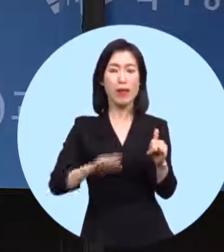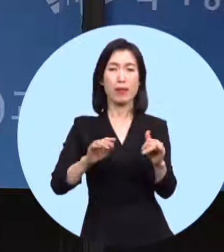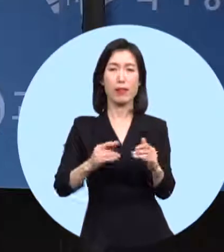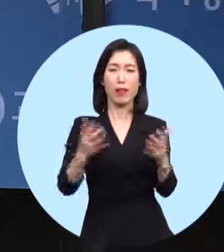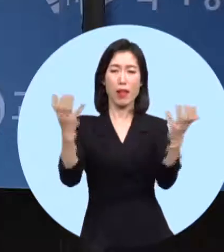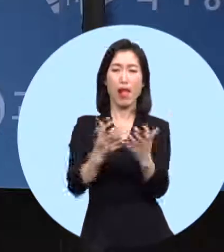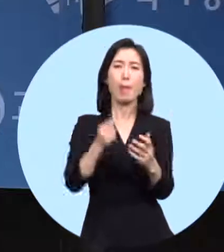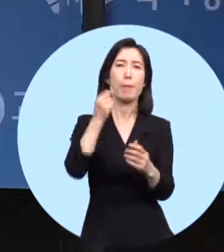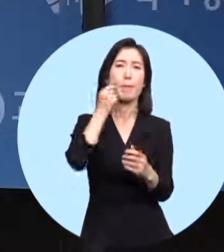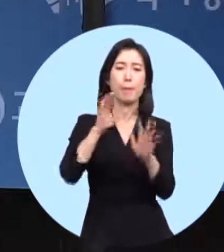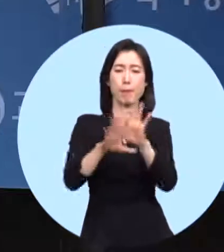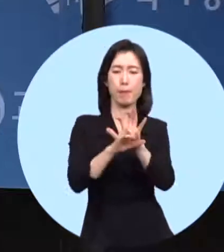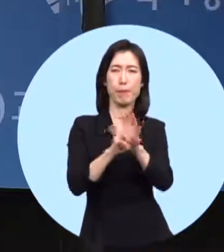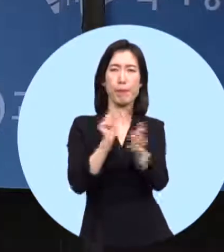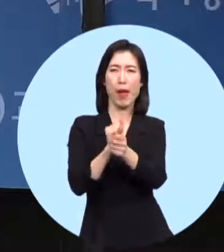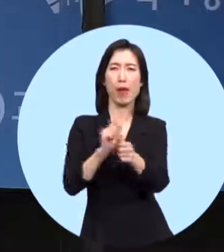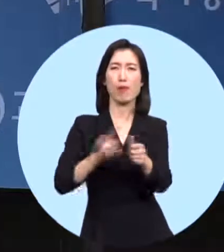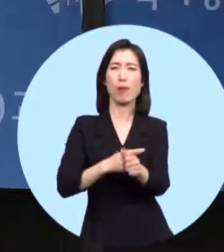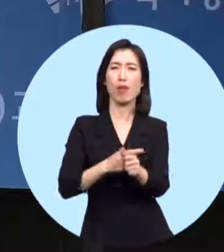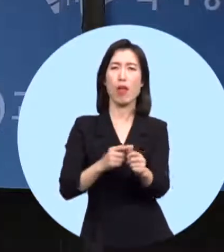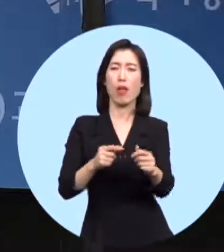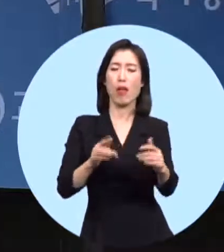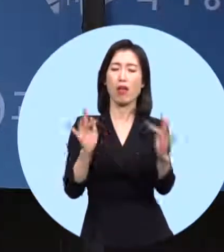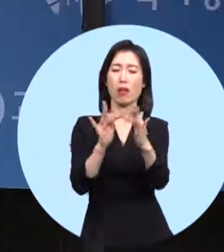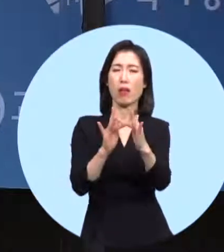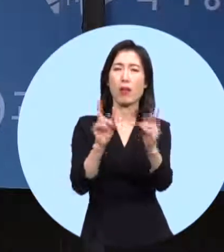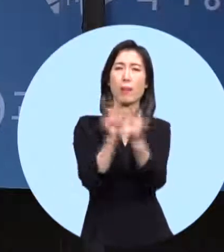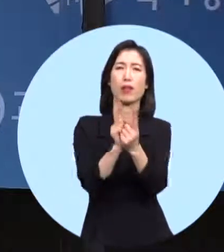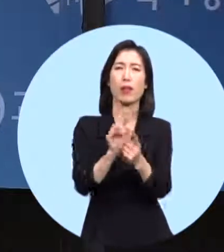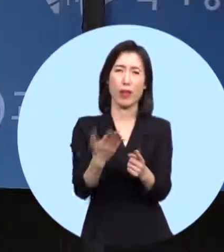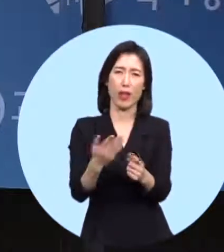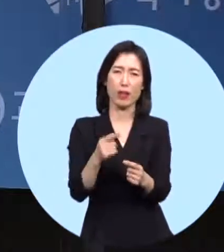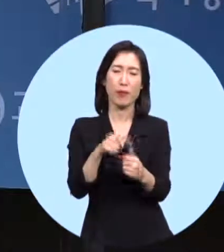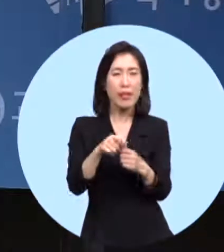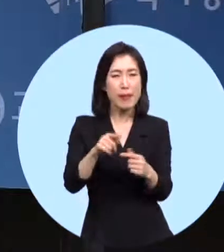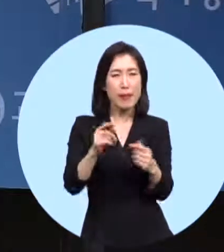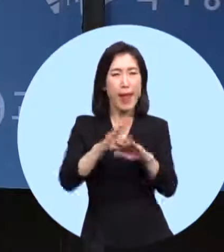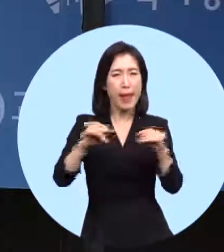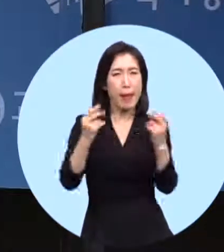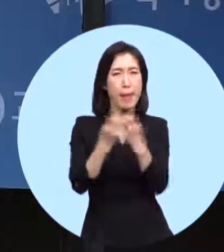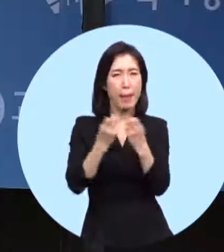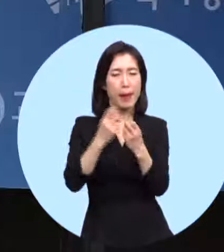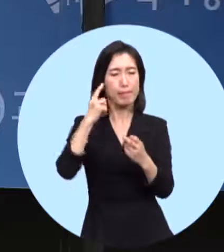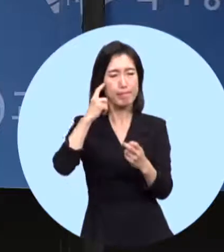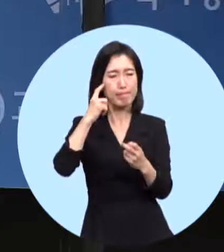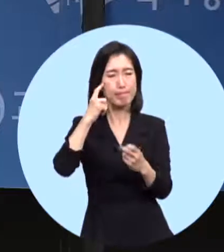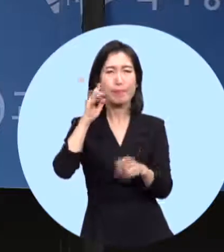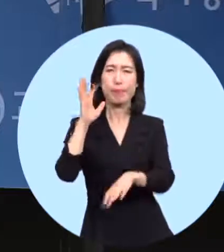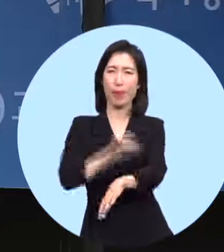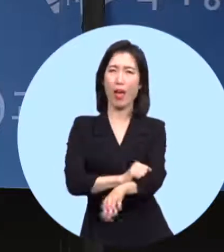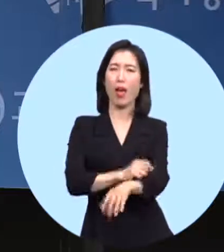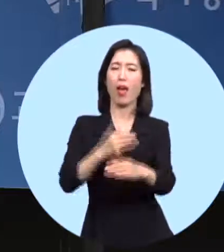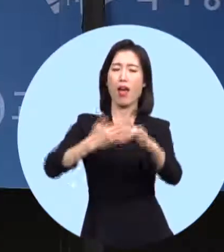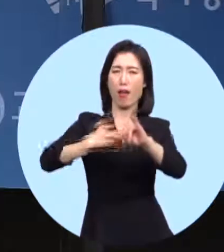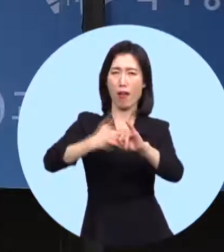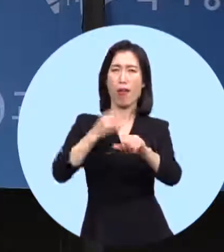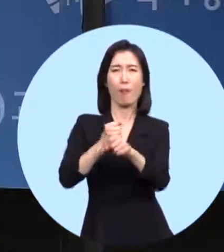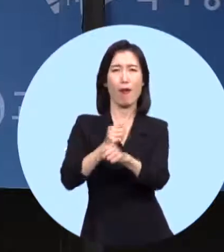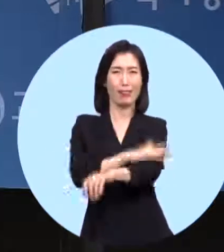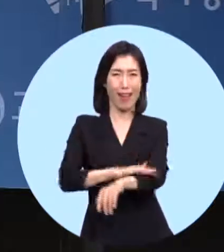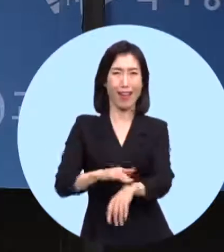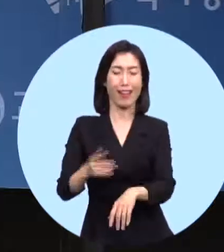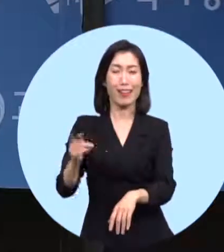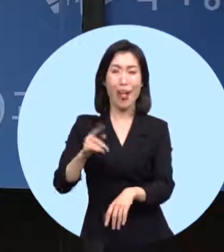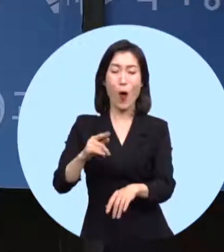바뀌게 되면서 모든 것이 스톱이 된 거죠. 그런 상황을 아주 효과적인 방법으로 극복하신 분입니다. 물론 그렇다고